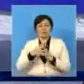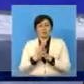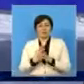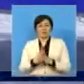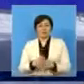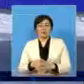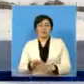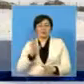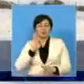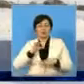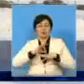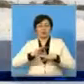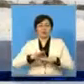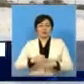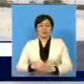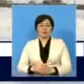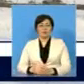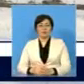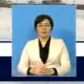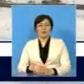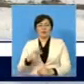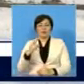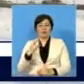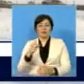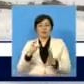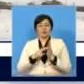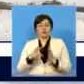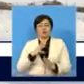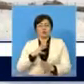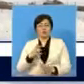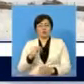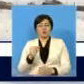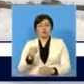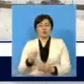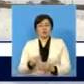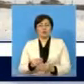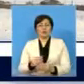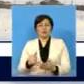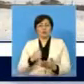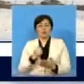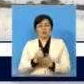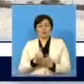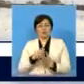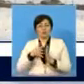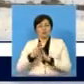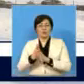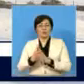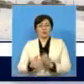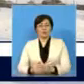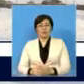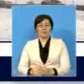алып ішетін болды. 280 миллион теңге ол жаққа үкімет тарапынан қаржы жұмсалды. Онда